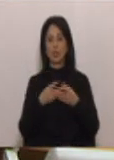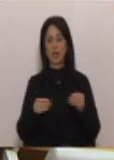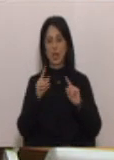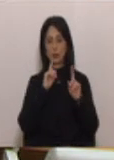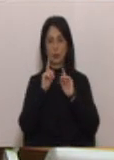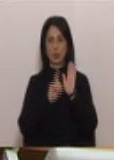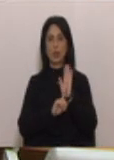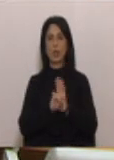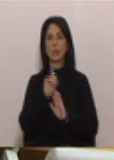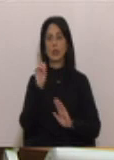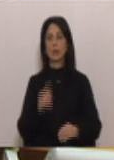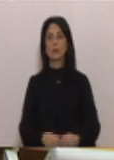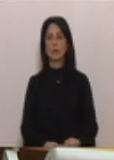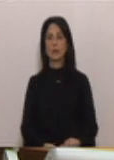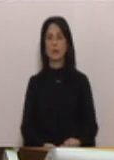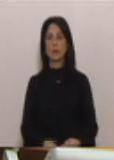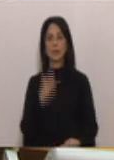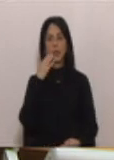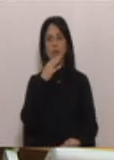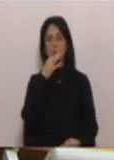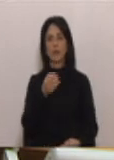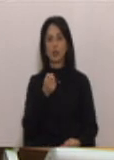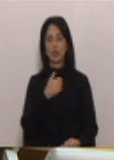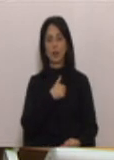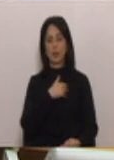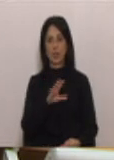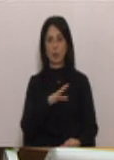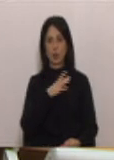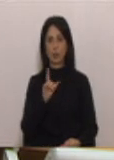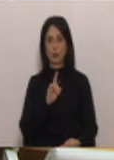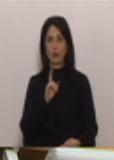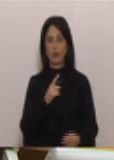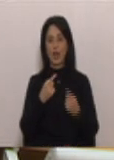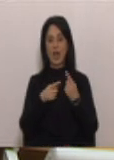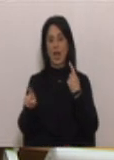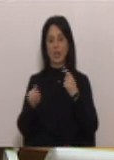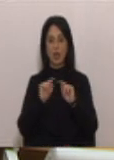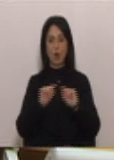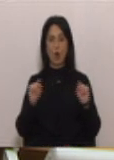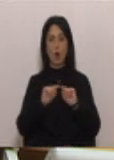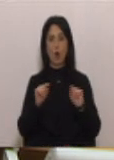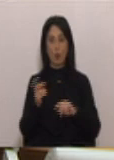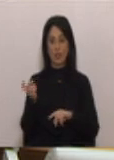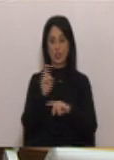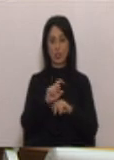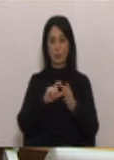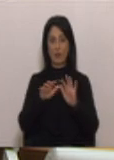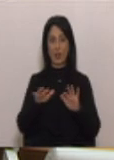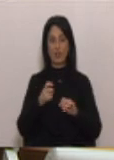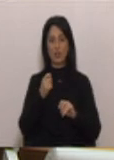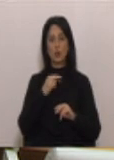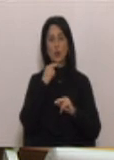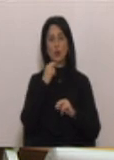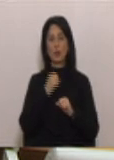სესიის დაწყებას. სიმართლე გითხრა ცოტა იმედი მქონდა რომ რადიკალური ოპოზიცია რომ შემოვიდა დარბაზში ცოტა